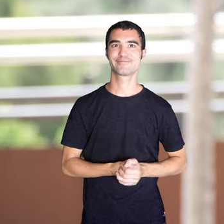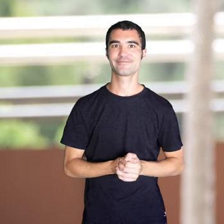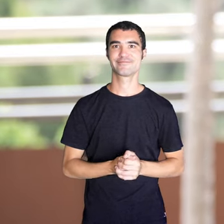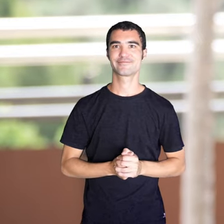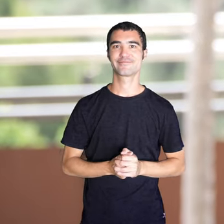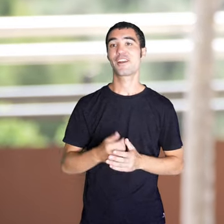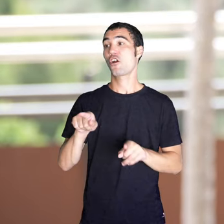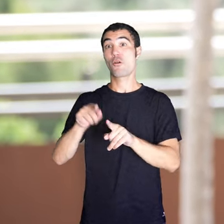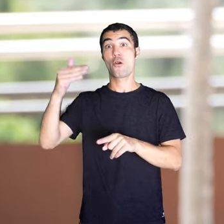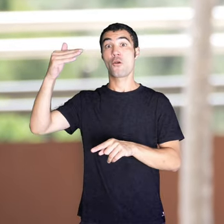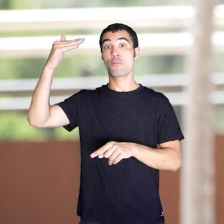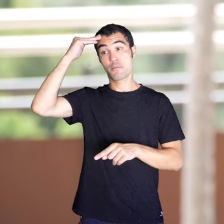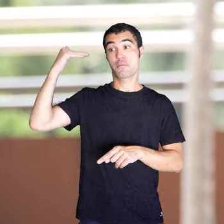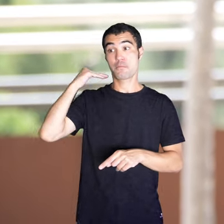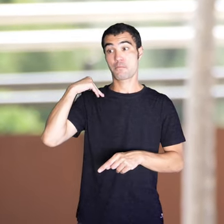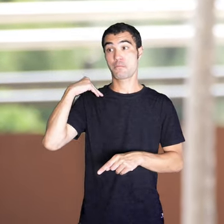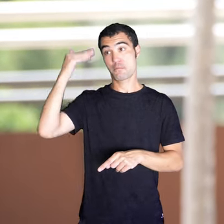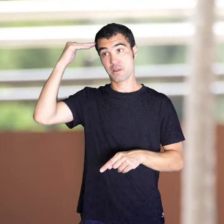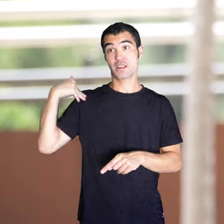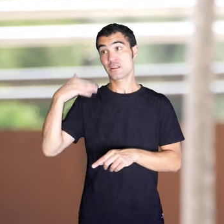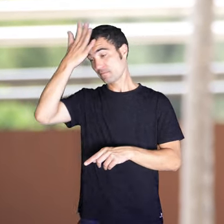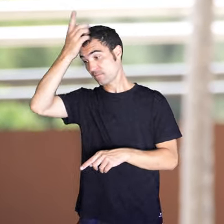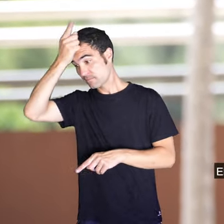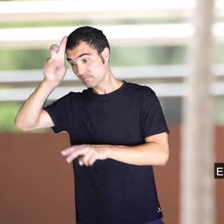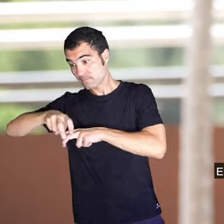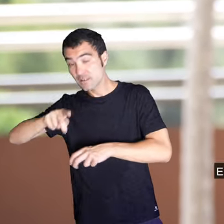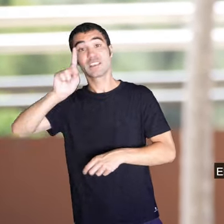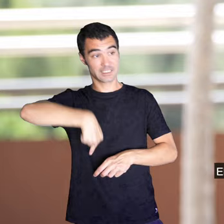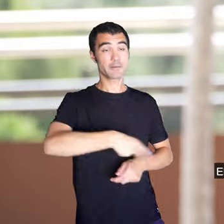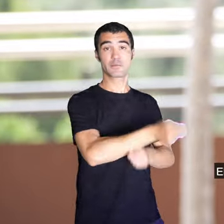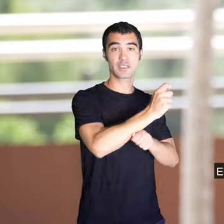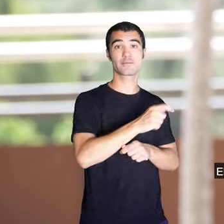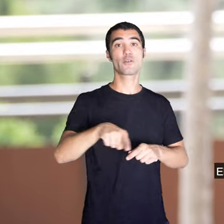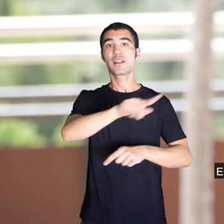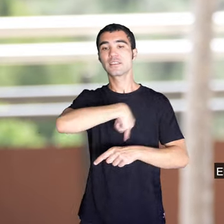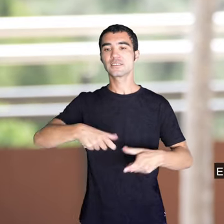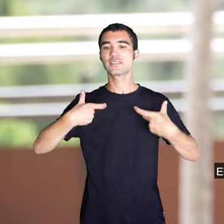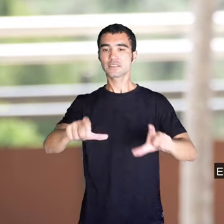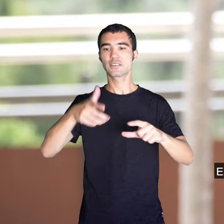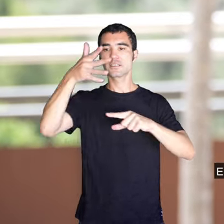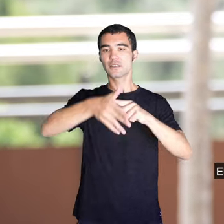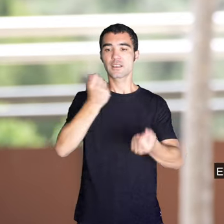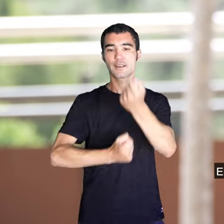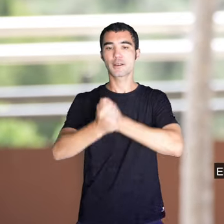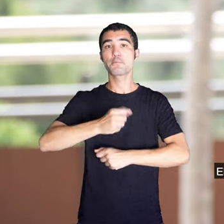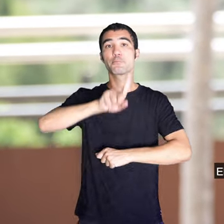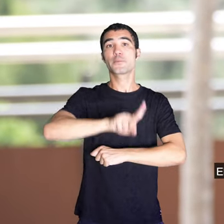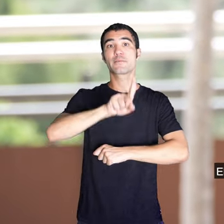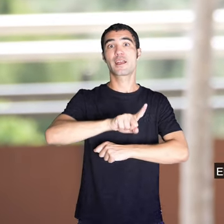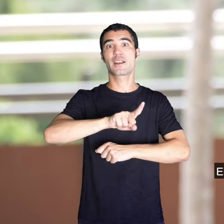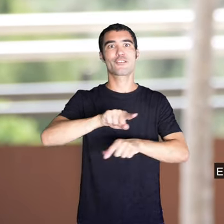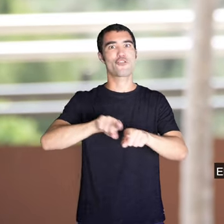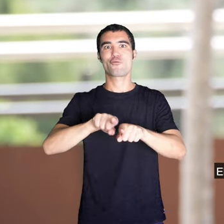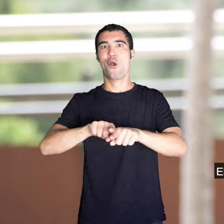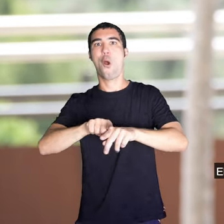Tant pagès com pescador. El sector primari, pues, en el meu punt de vista,